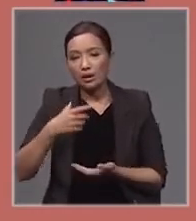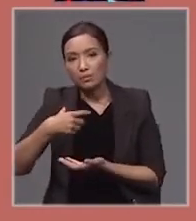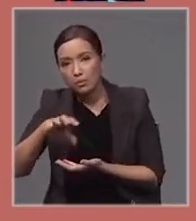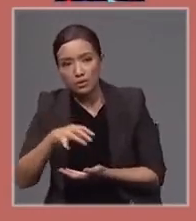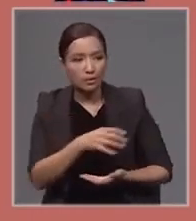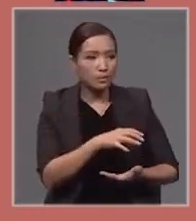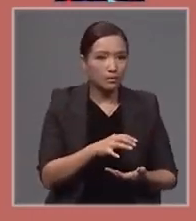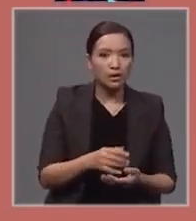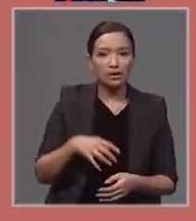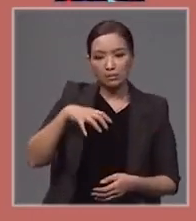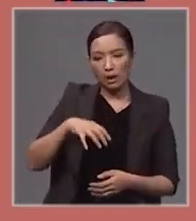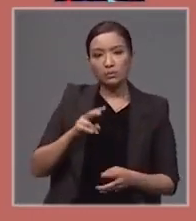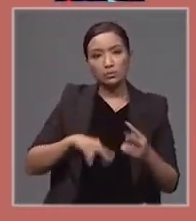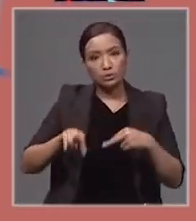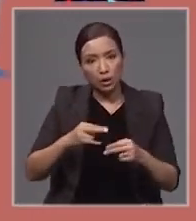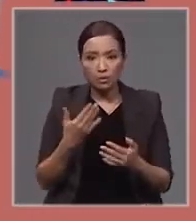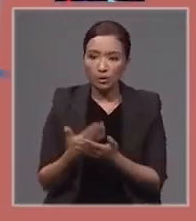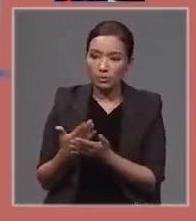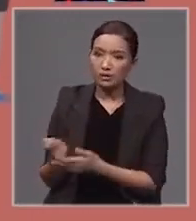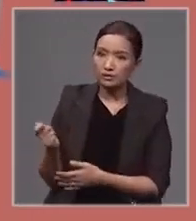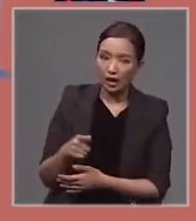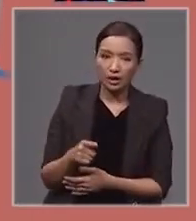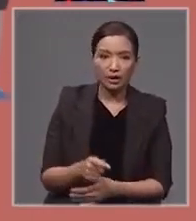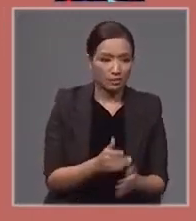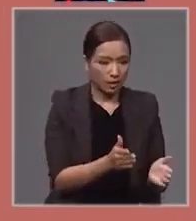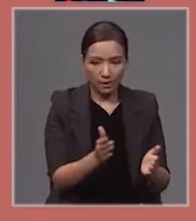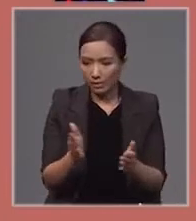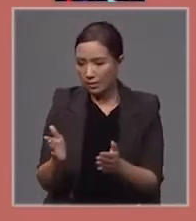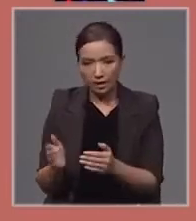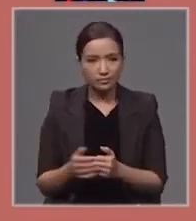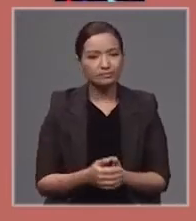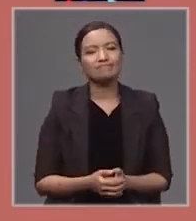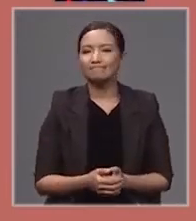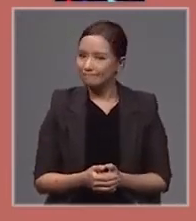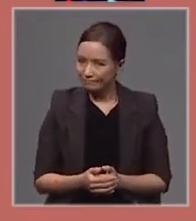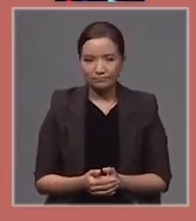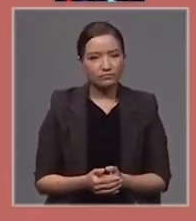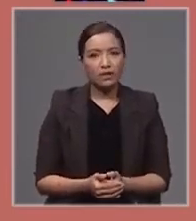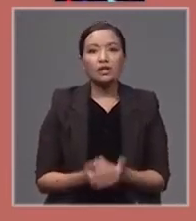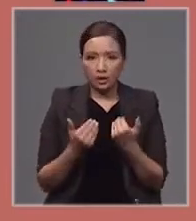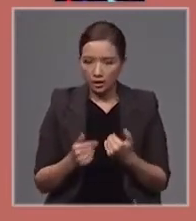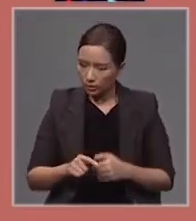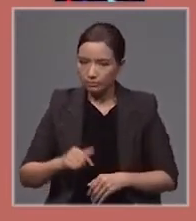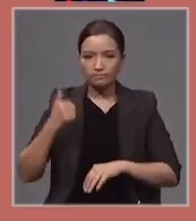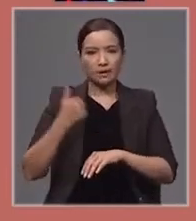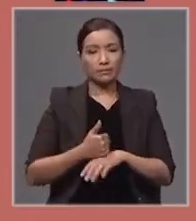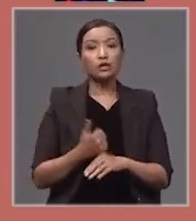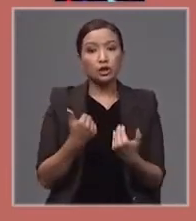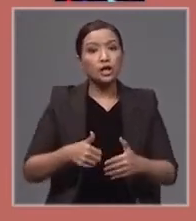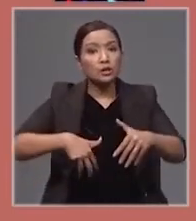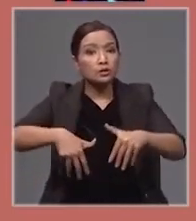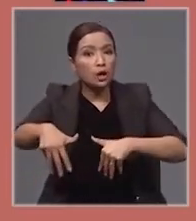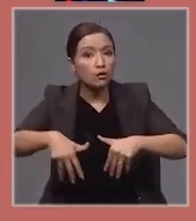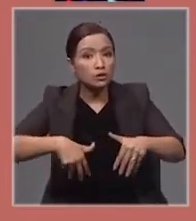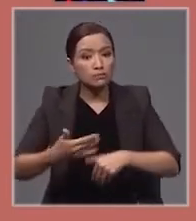ผู้ตรวจสอบหรือคนที่จ่ายเงินต่างๆทั้งหลายมันมีหลายขั้วอย่างเง ี้ ย มันก็เลยจำเป็นต้องมีเจ้าภาพ มันทีนี้ประชาชนฟังหรือเนี่ยประชา